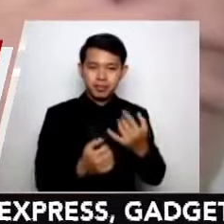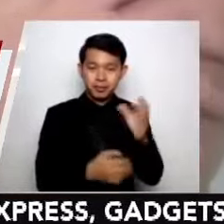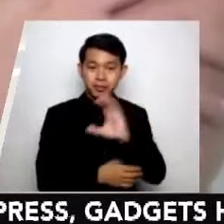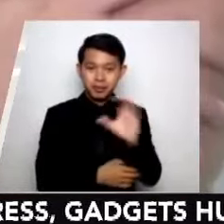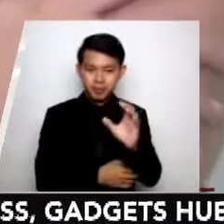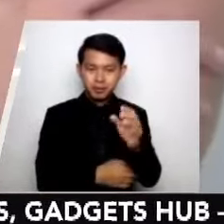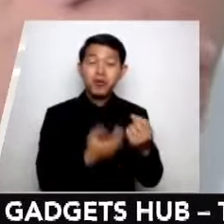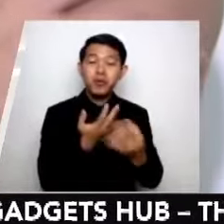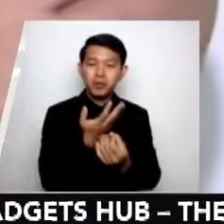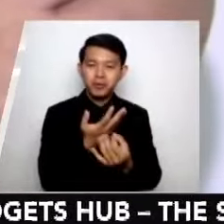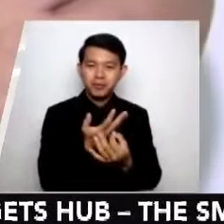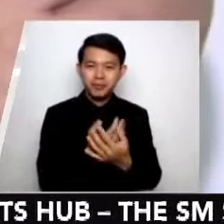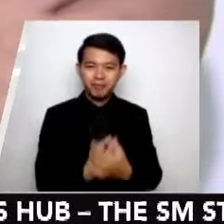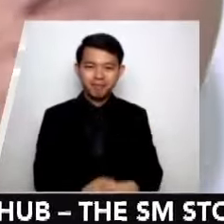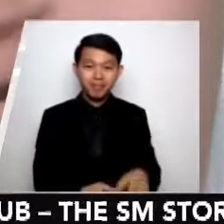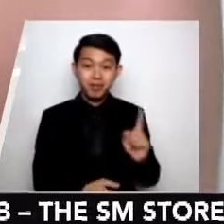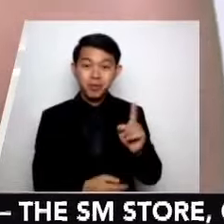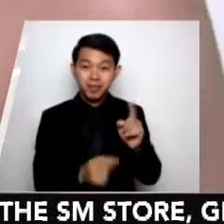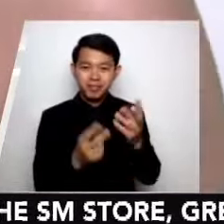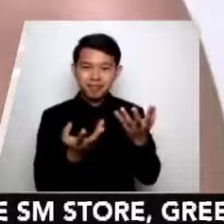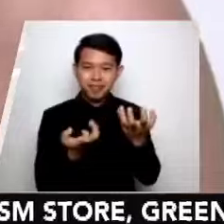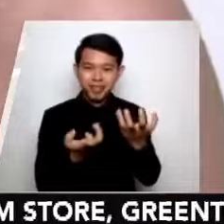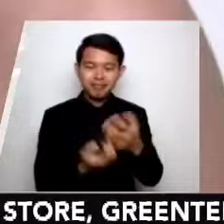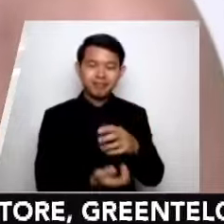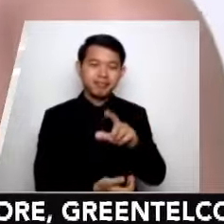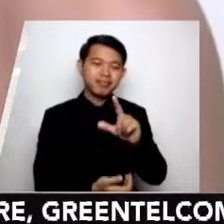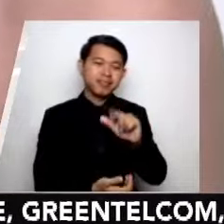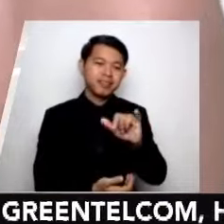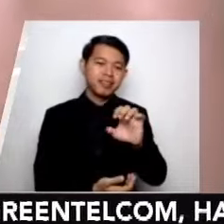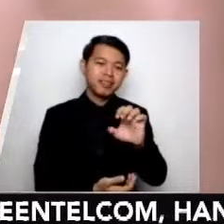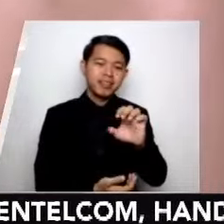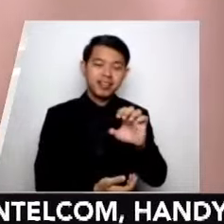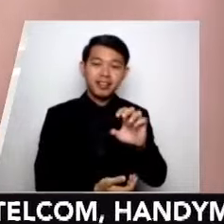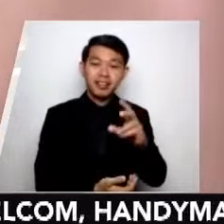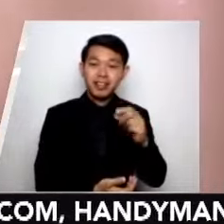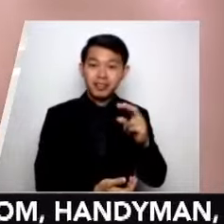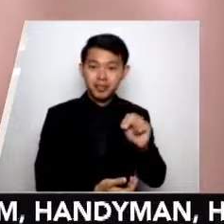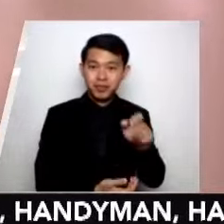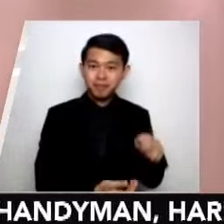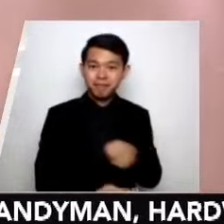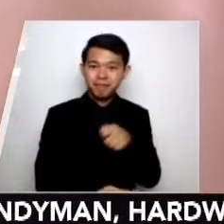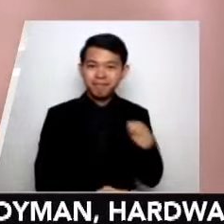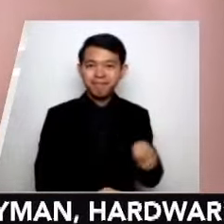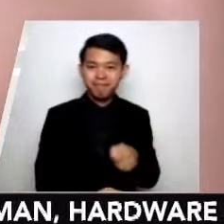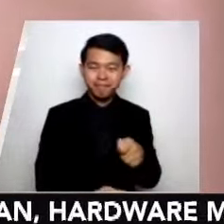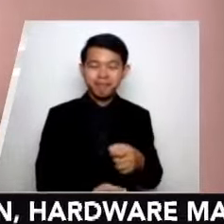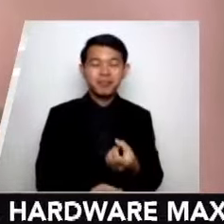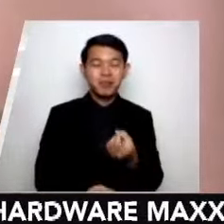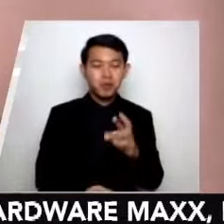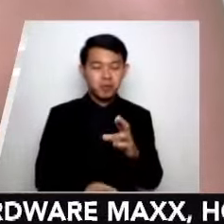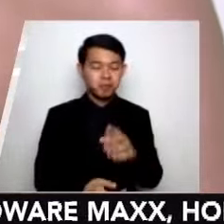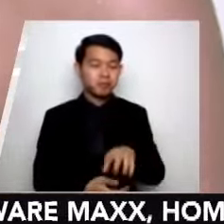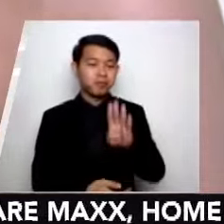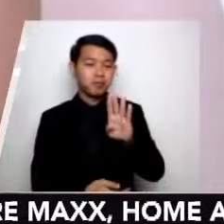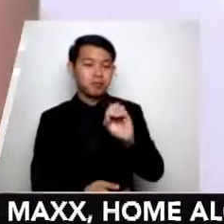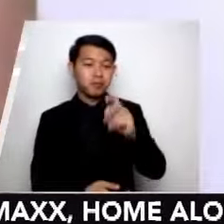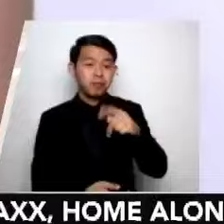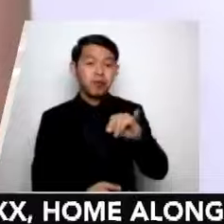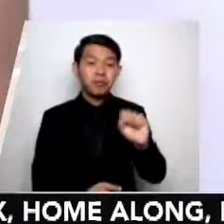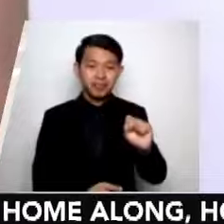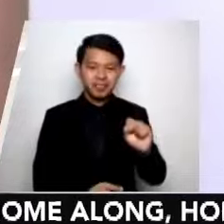lechon lechon Bopis Bopis po I'm a Bopis lover